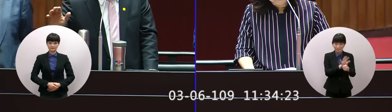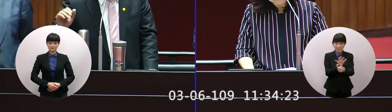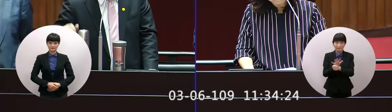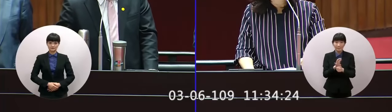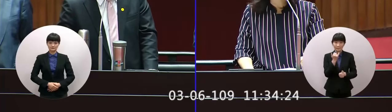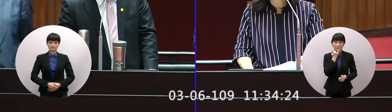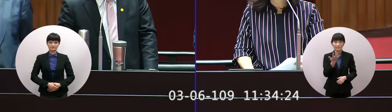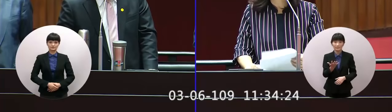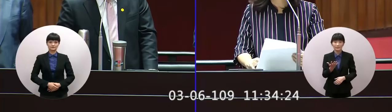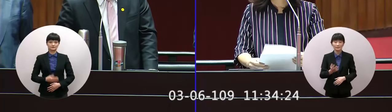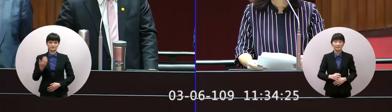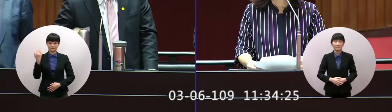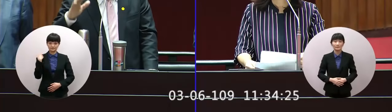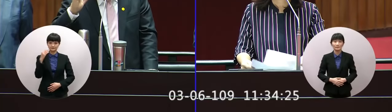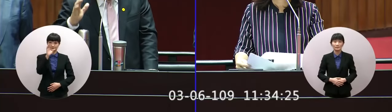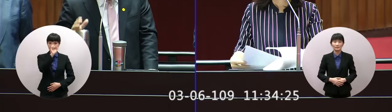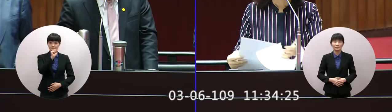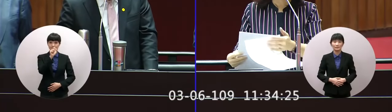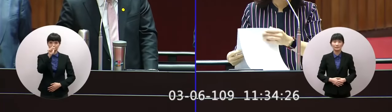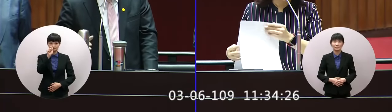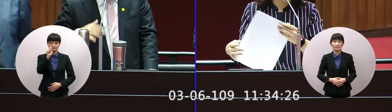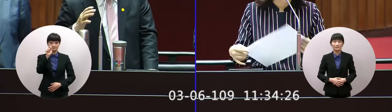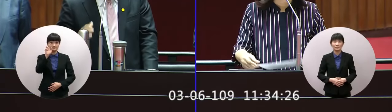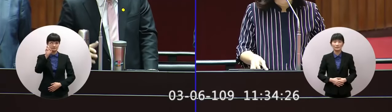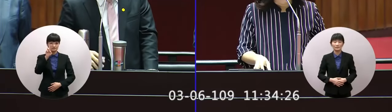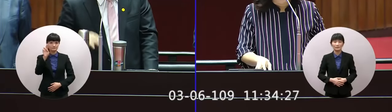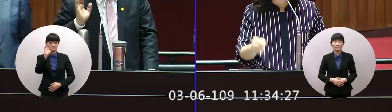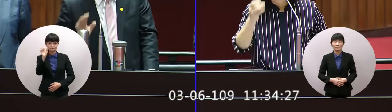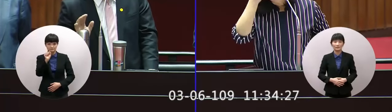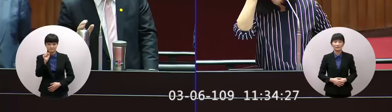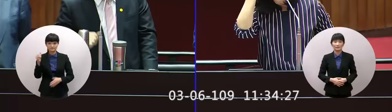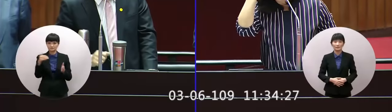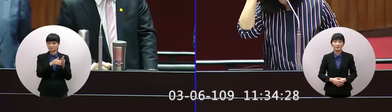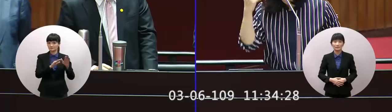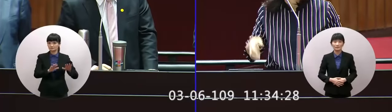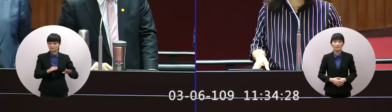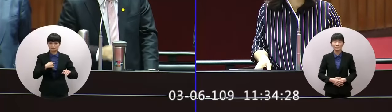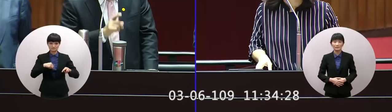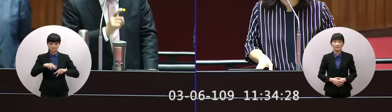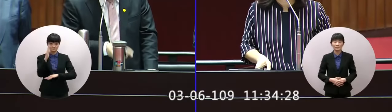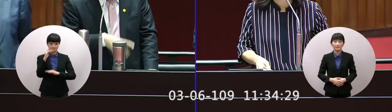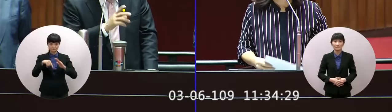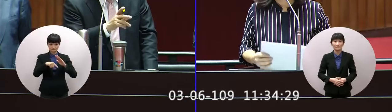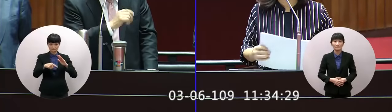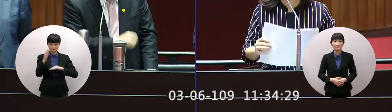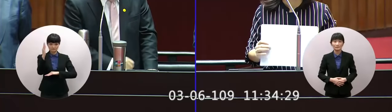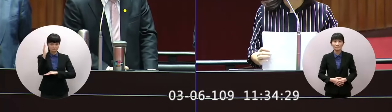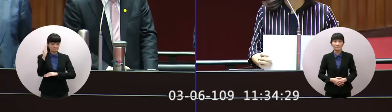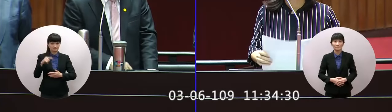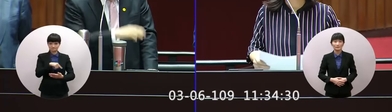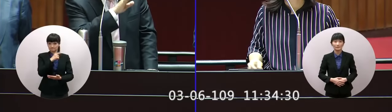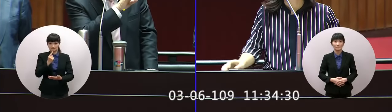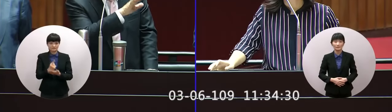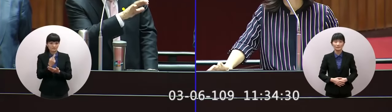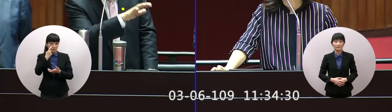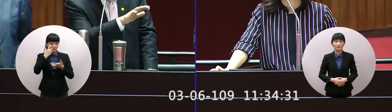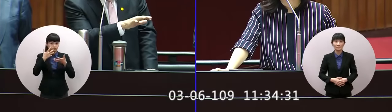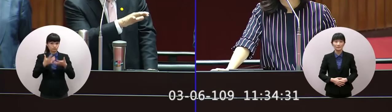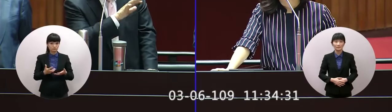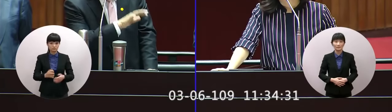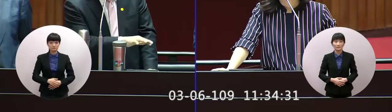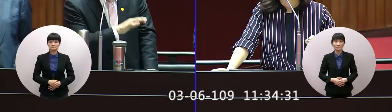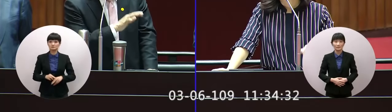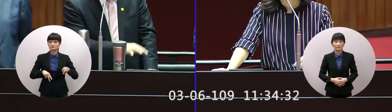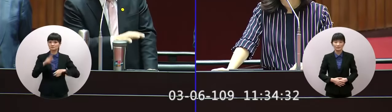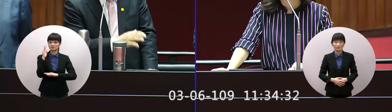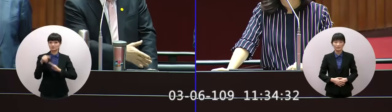们从 SARS 以来，行政院整个政府就非常重视，所以刚才我讲的，不但在行